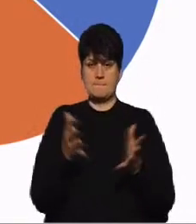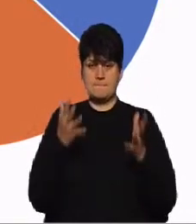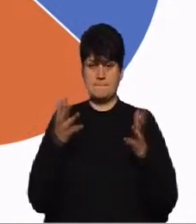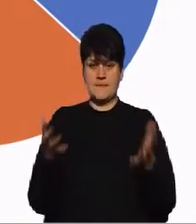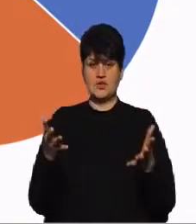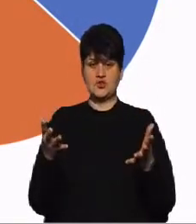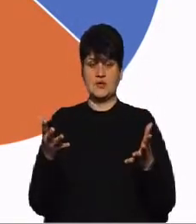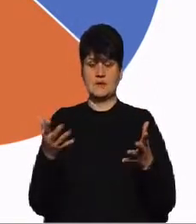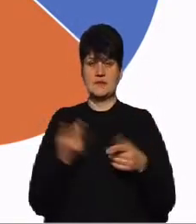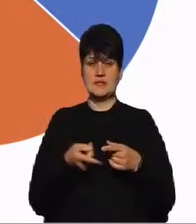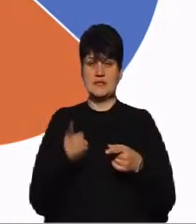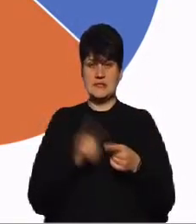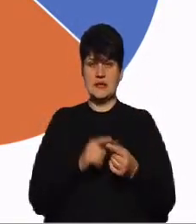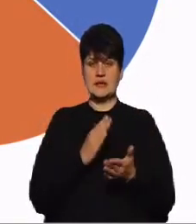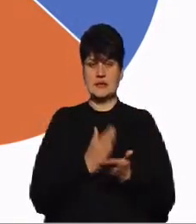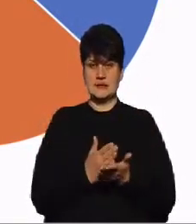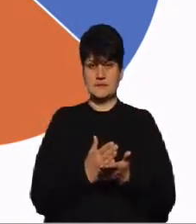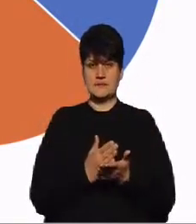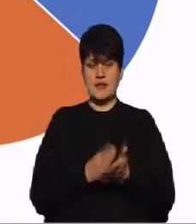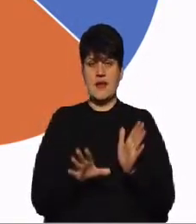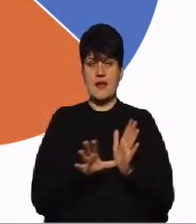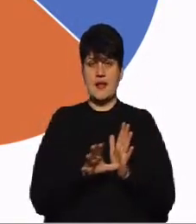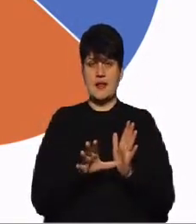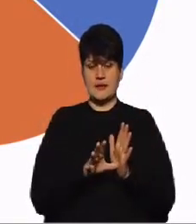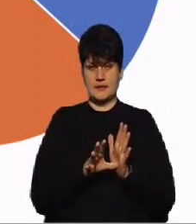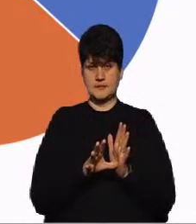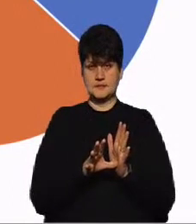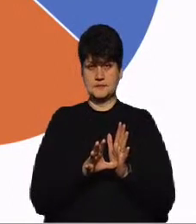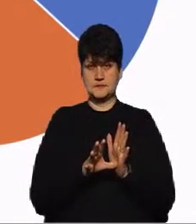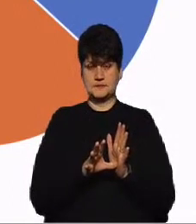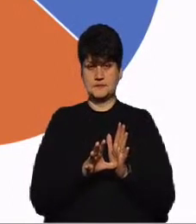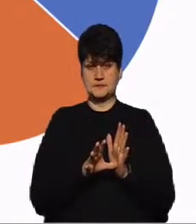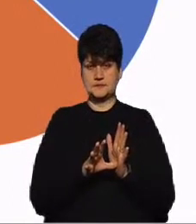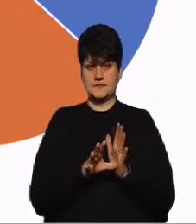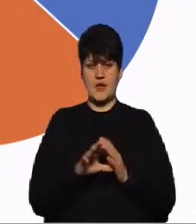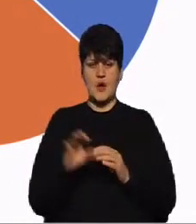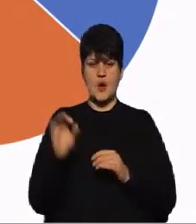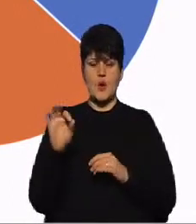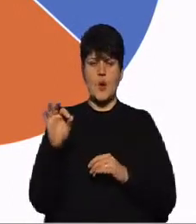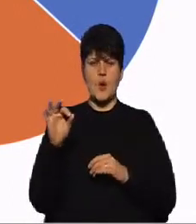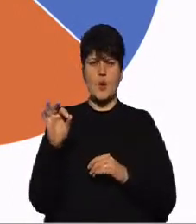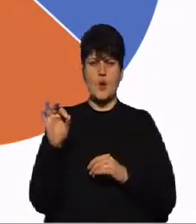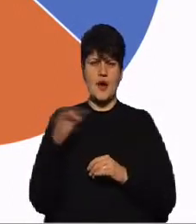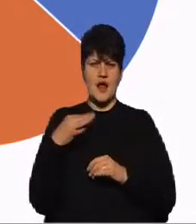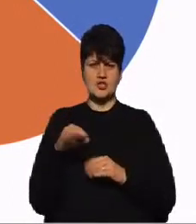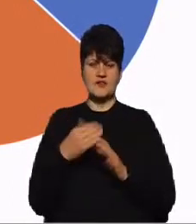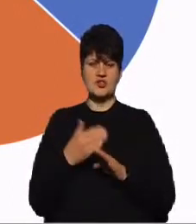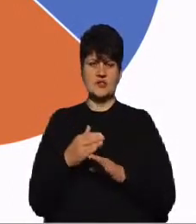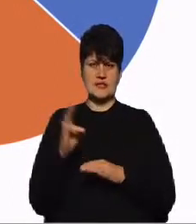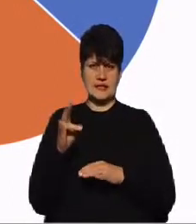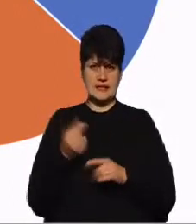нас становить електроенергія, а от оранжева частина, яка майже дорівнює, це в нас